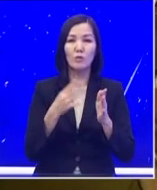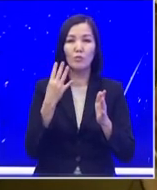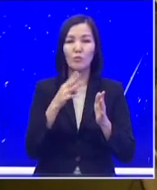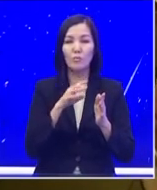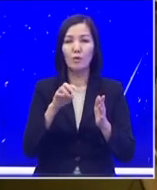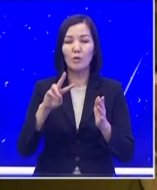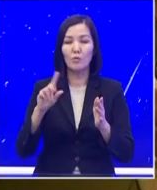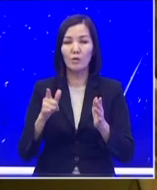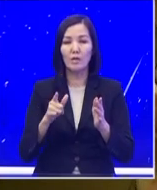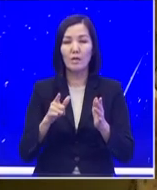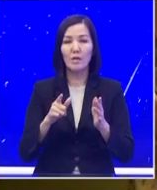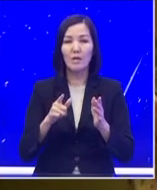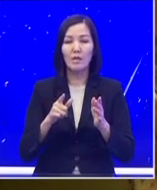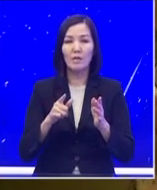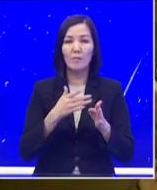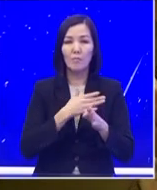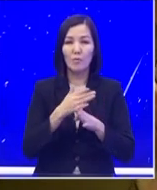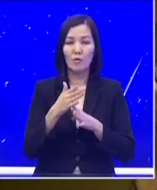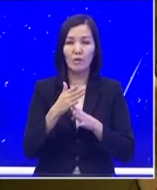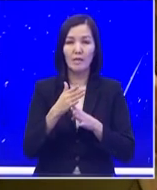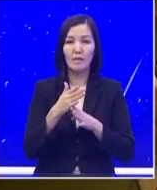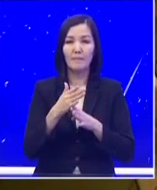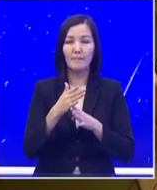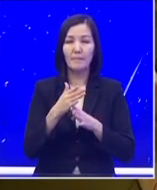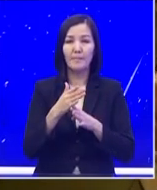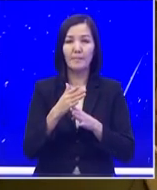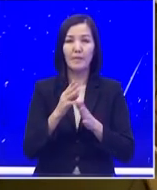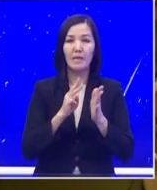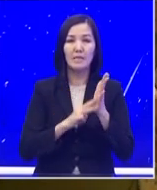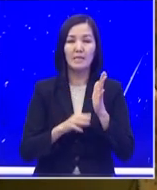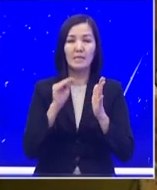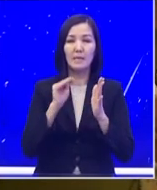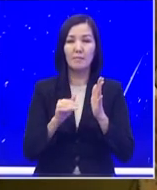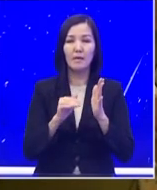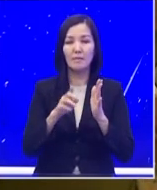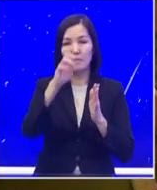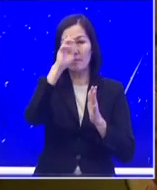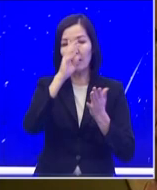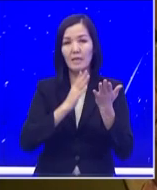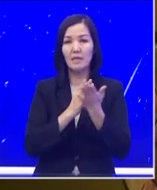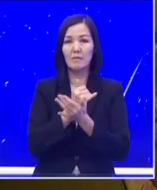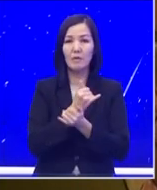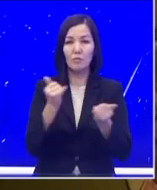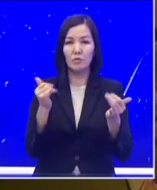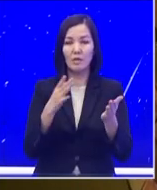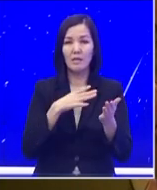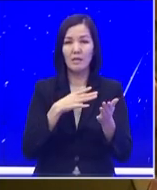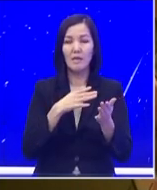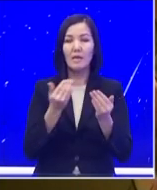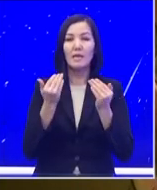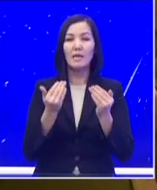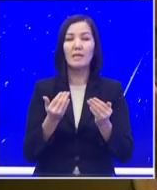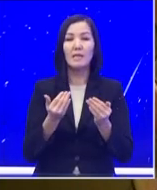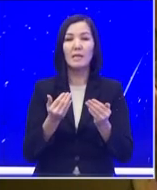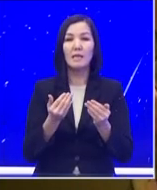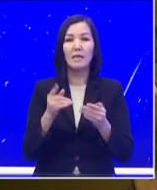миллионға теңгені құрады, соның ішінде 80 мыңға жуық мемлекеттік қызмет көрсетті. Енді